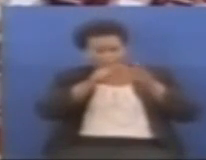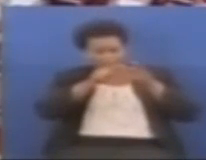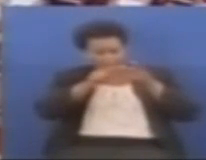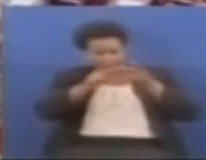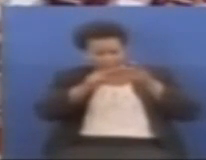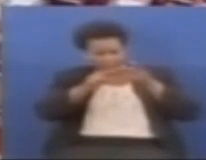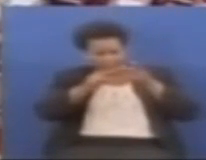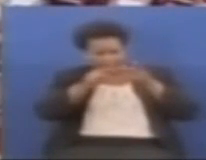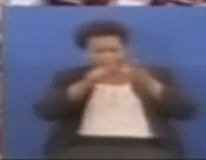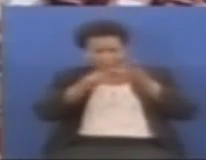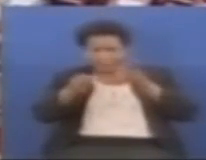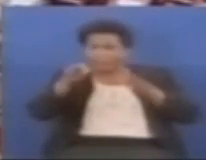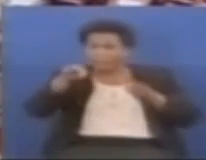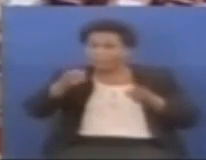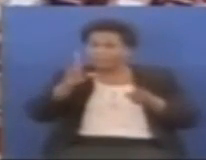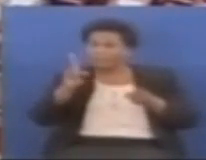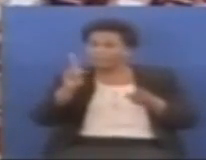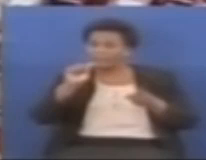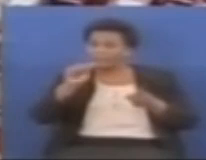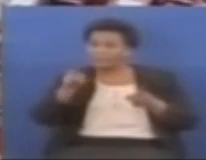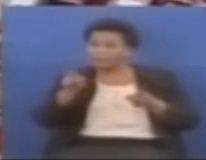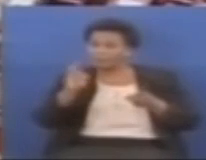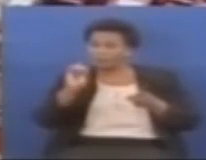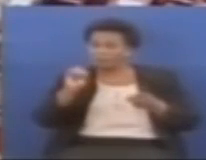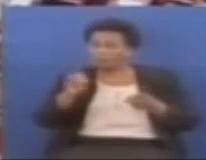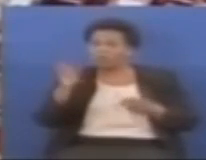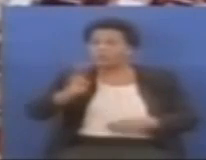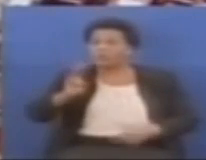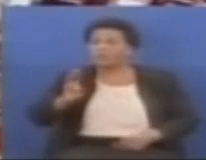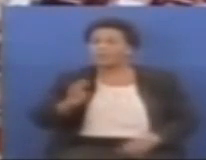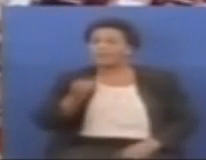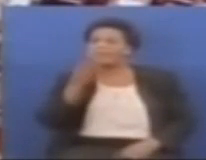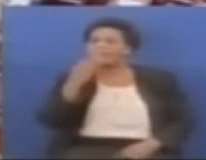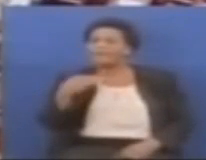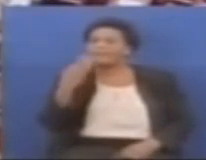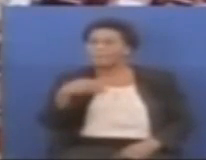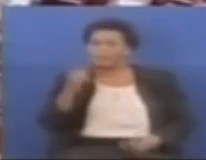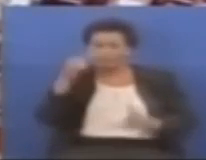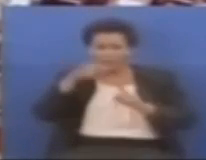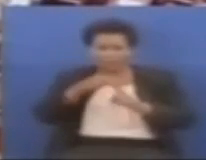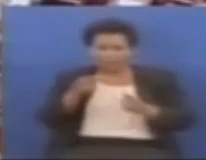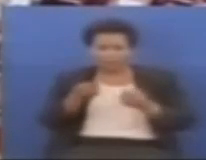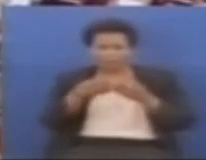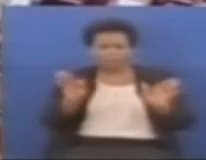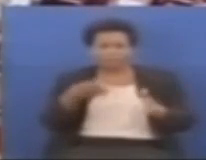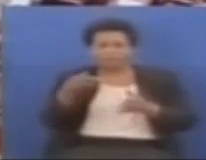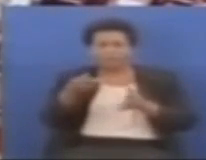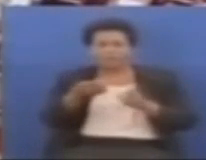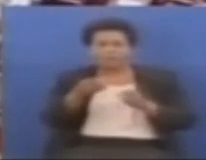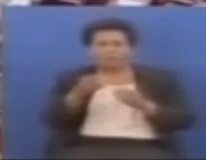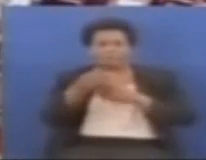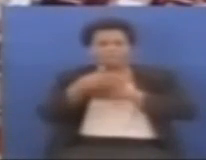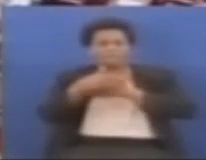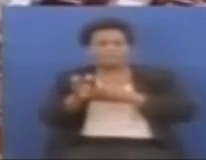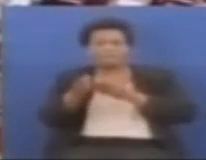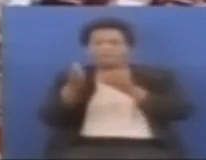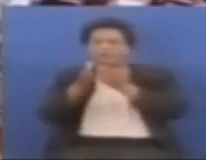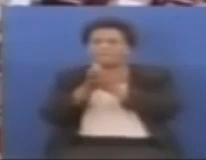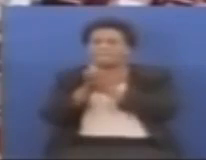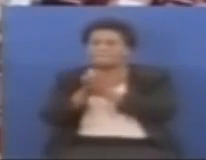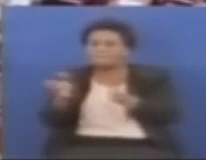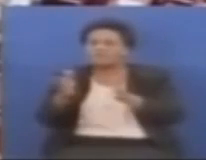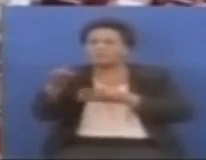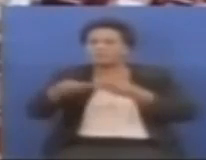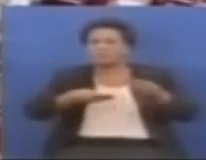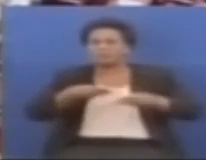Ndago zilizopo wilayani Ramba ili kufungua fursa za kiuchumi kwa wananchi wa eneo hilo? Swali hilo nalo limeelekezwa Ofisi ya Rais